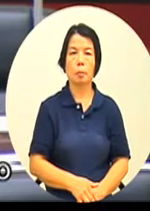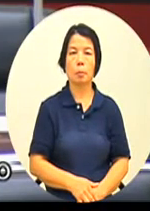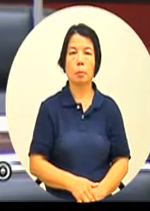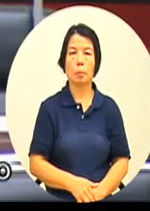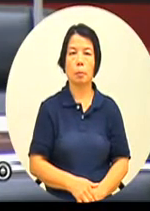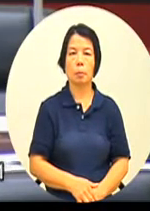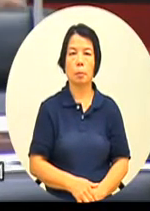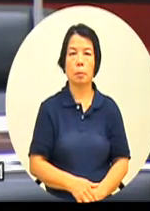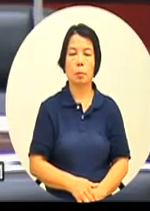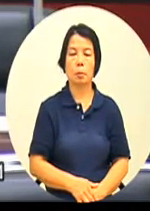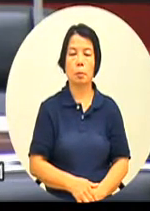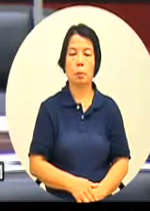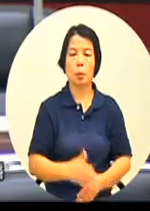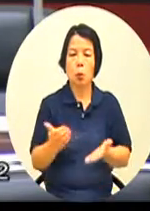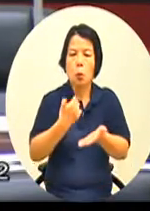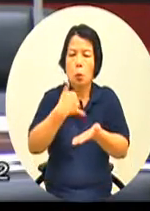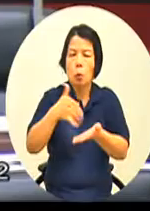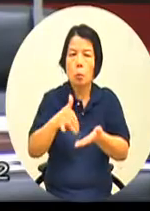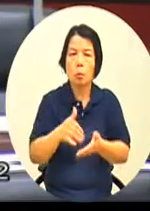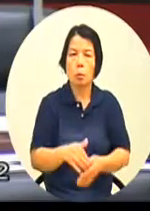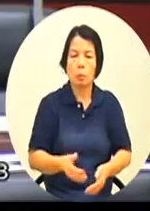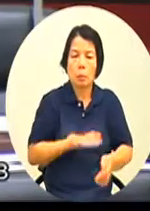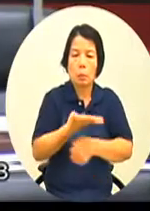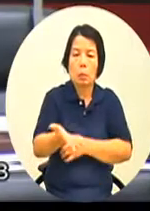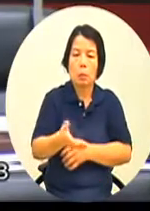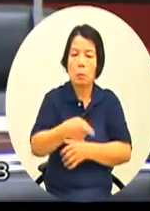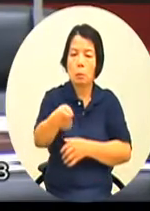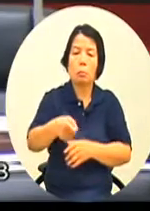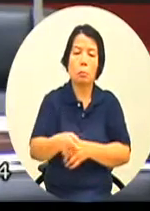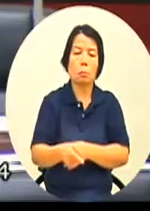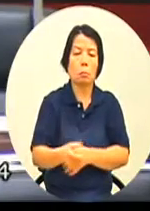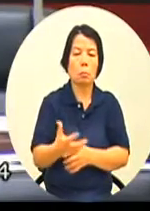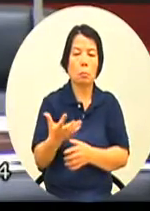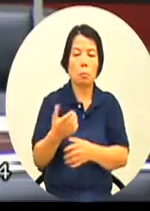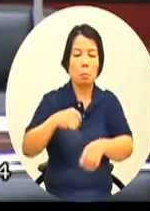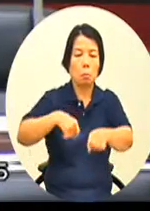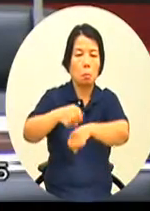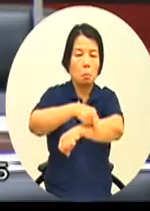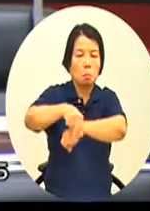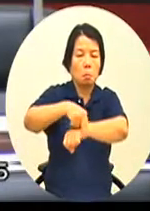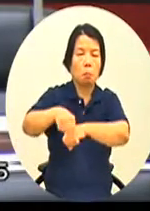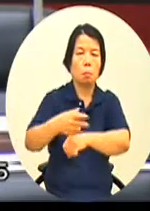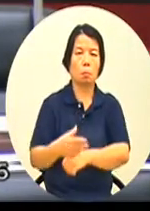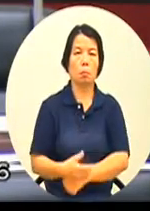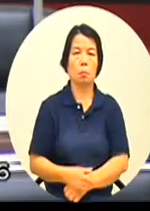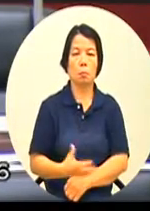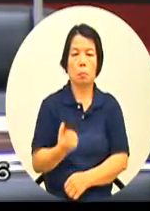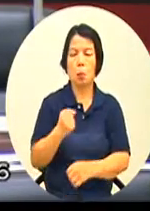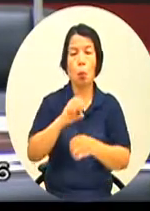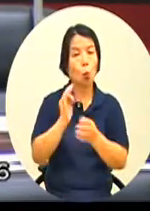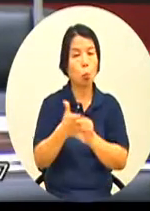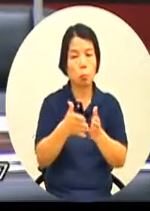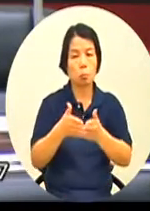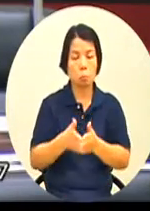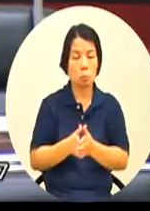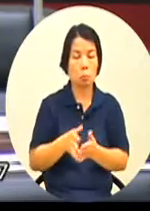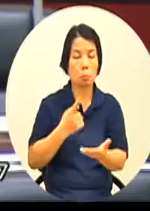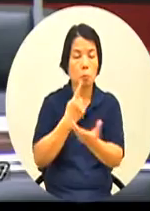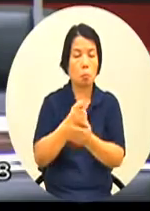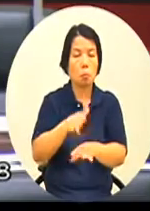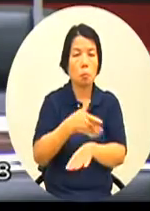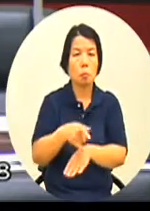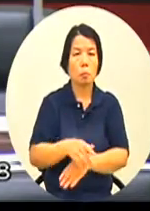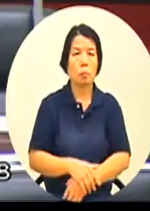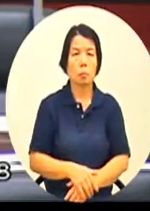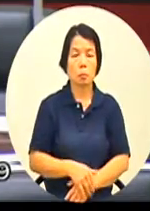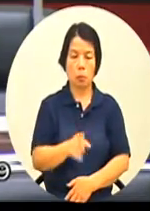把连预算都可以让你规划，啊，为什么你袂？很简单，你想想看，